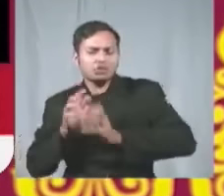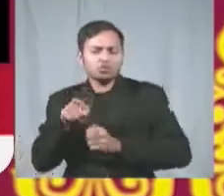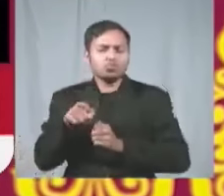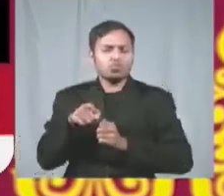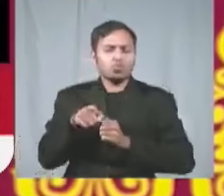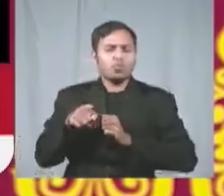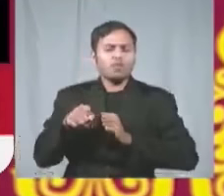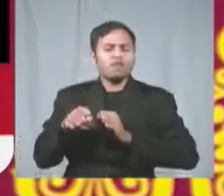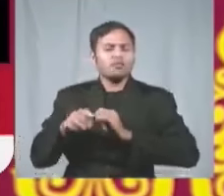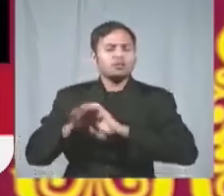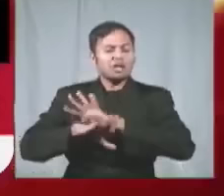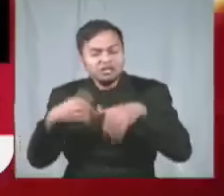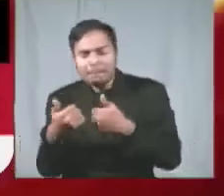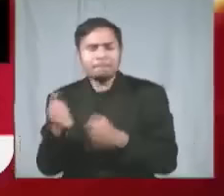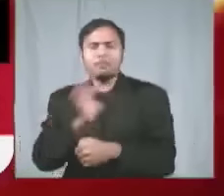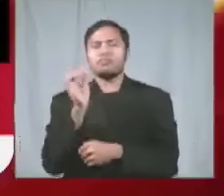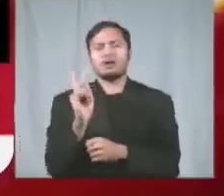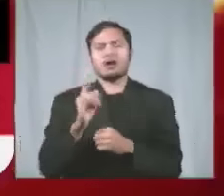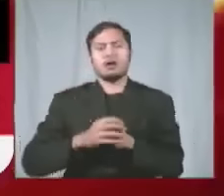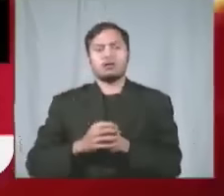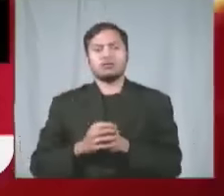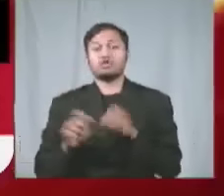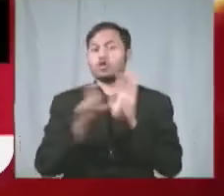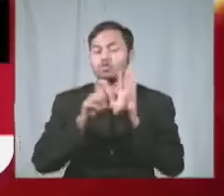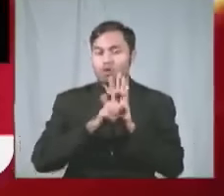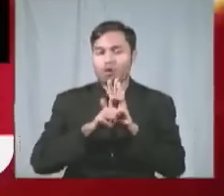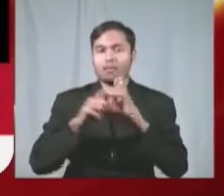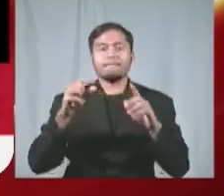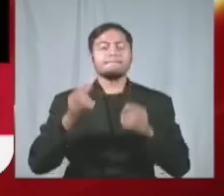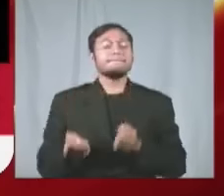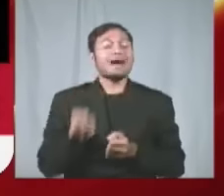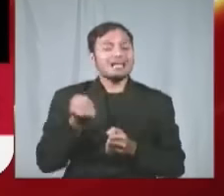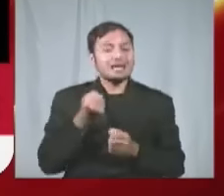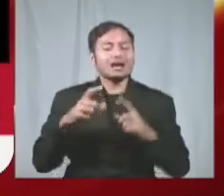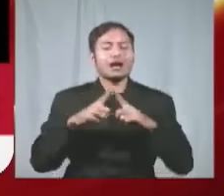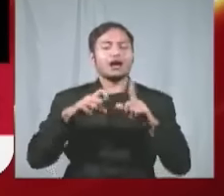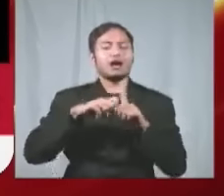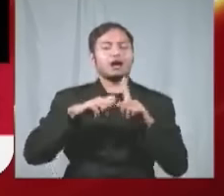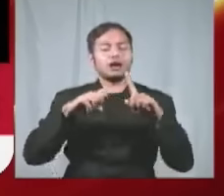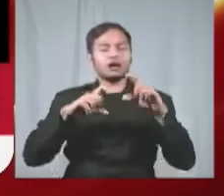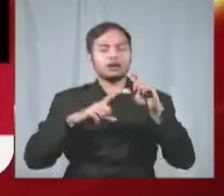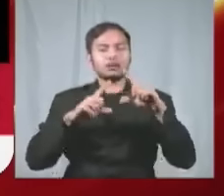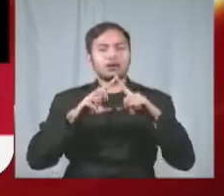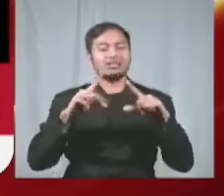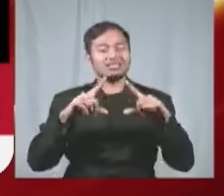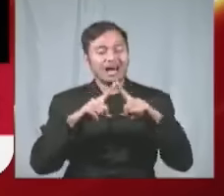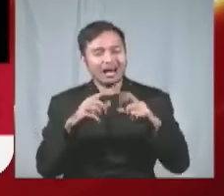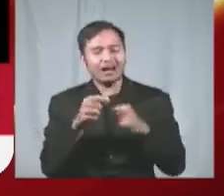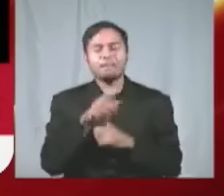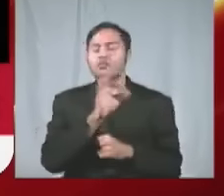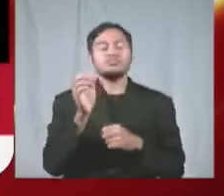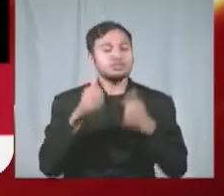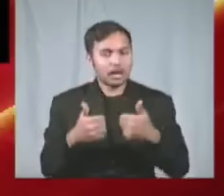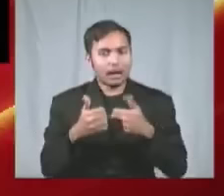Terbukti, Pasar Aksara tidak selesai. Pembangunan infrastruktur, menggali drainase yang ada